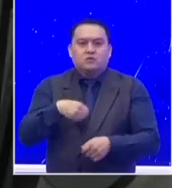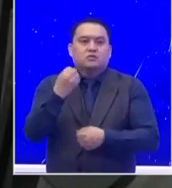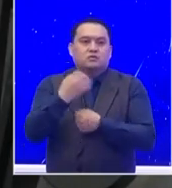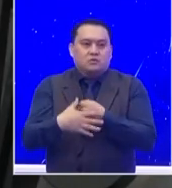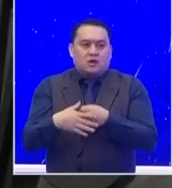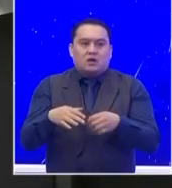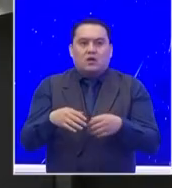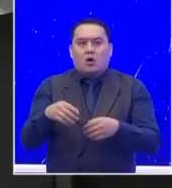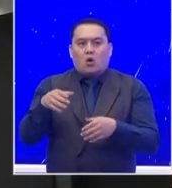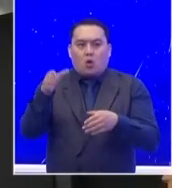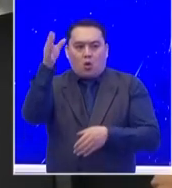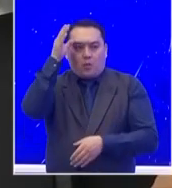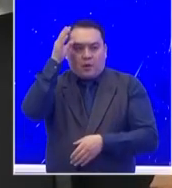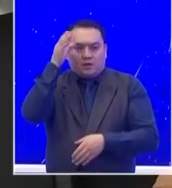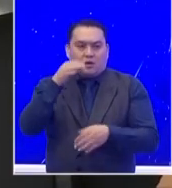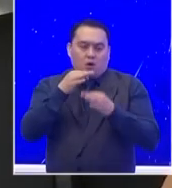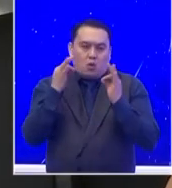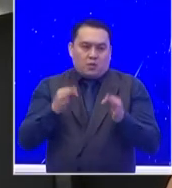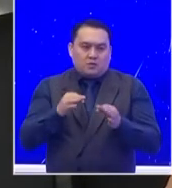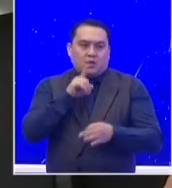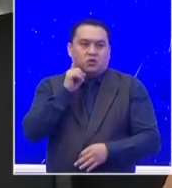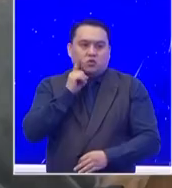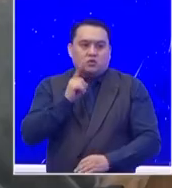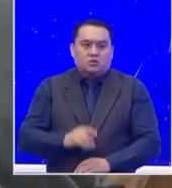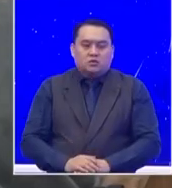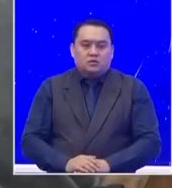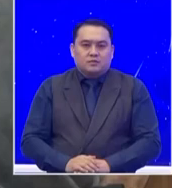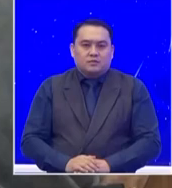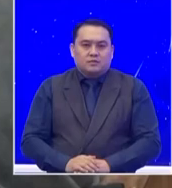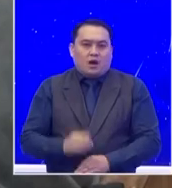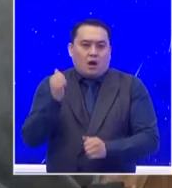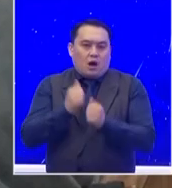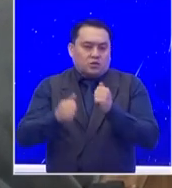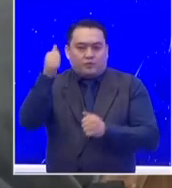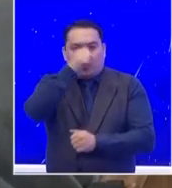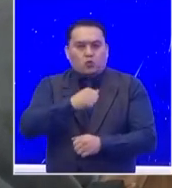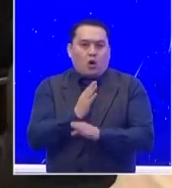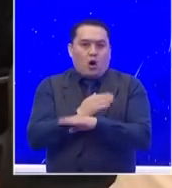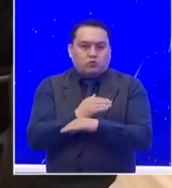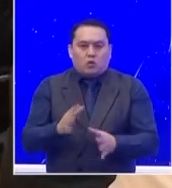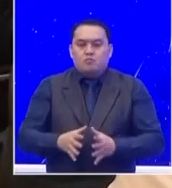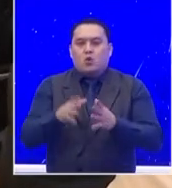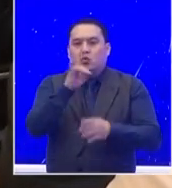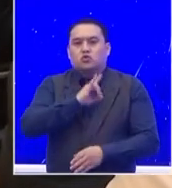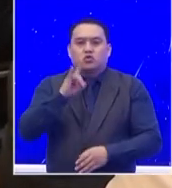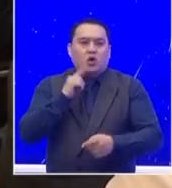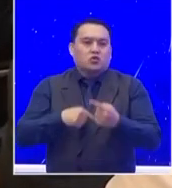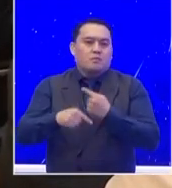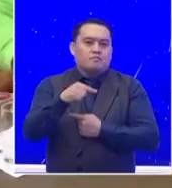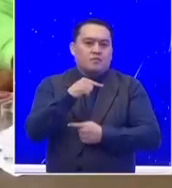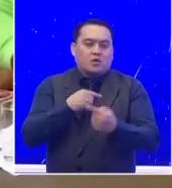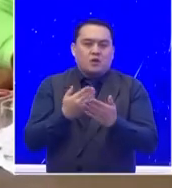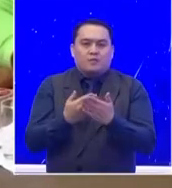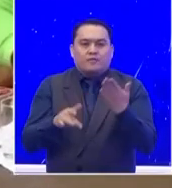чтобы делиться накопленными знаниями и опытом с молодежью. С каждым годом в Капшигае становится все больше женщин-предпринимателей.